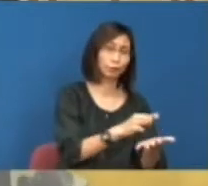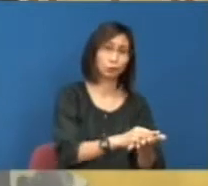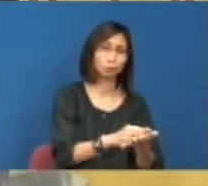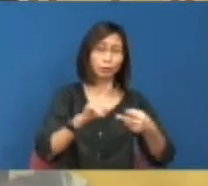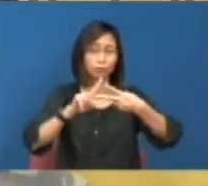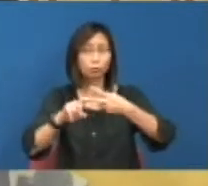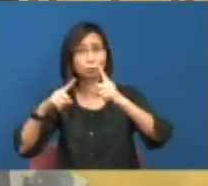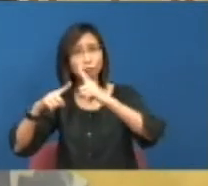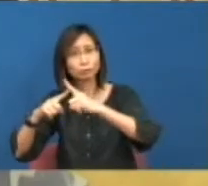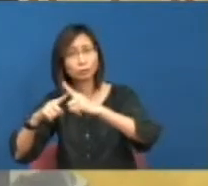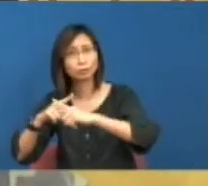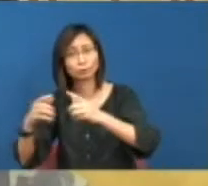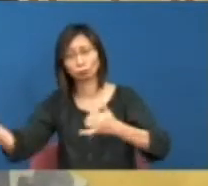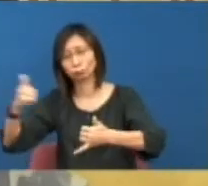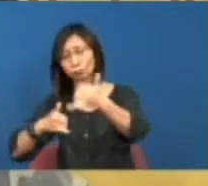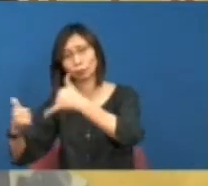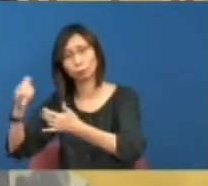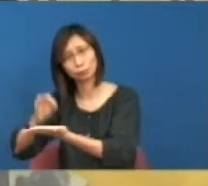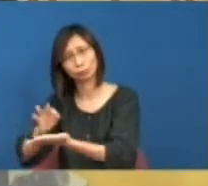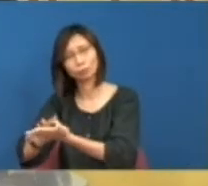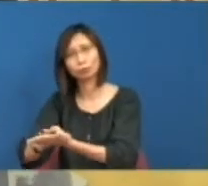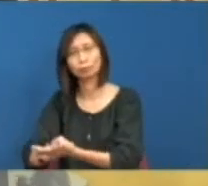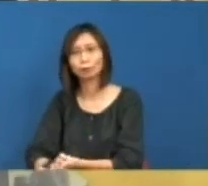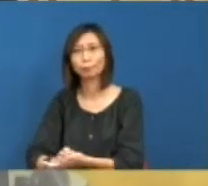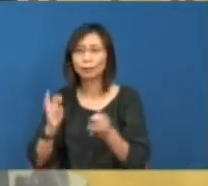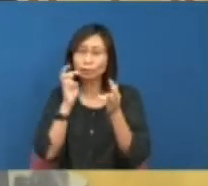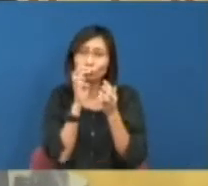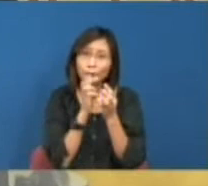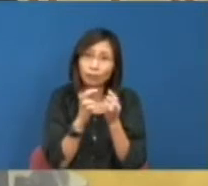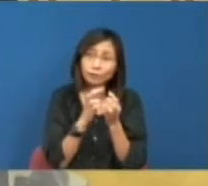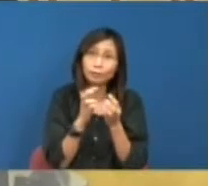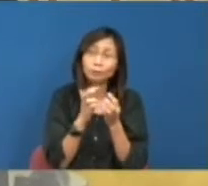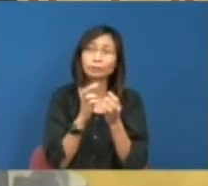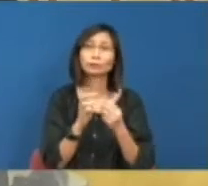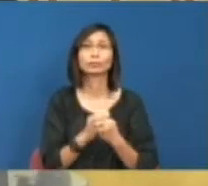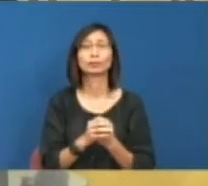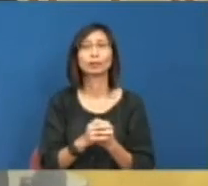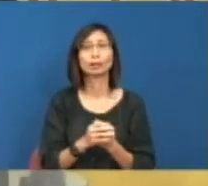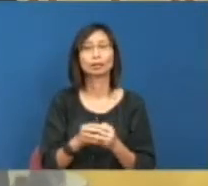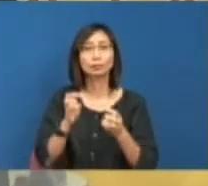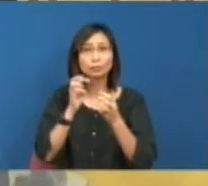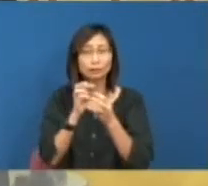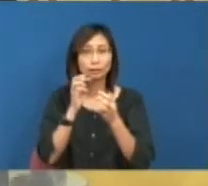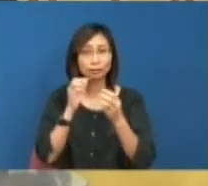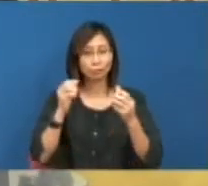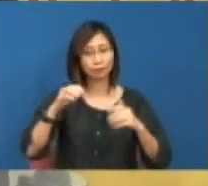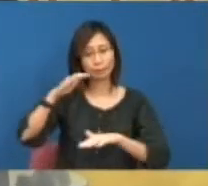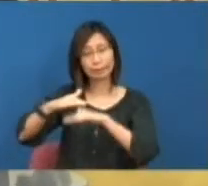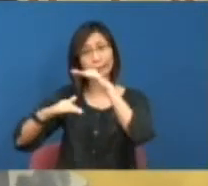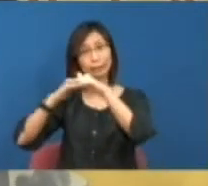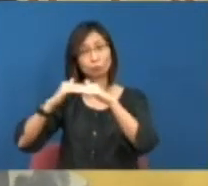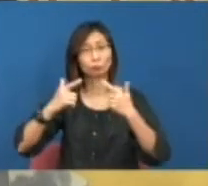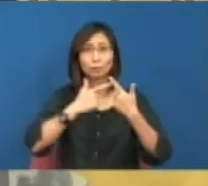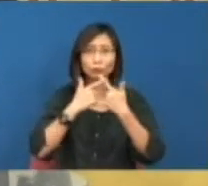明白嘅語言解釋乜嘢叫做階級，點解有階級之後係會階級會鬥爭咧？而呢個鬥